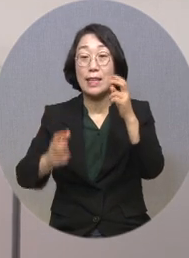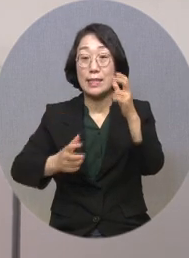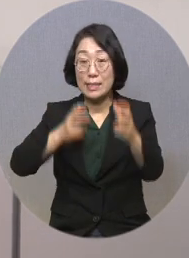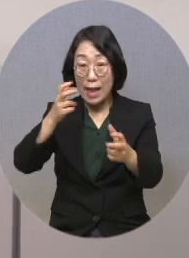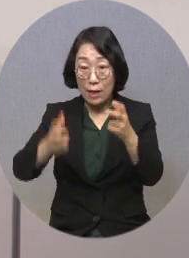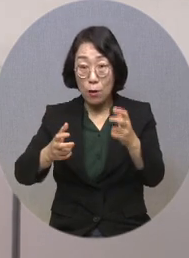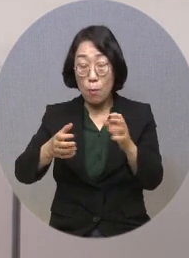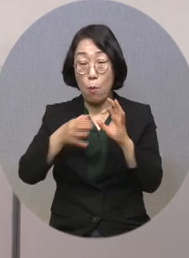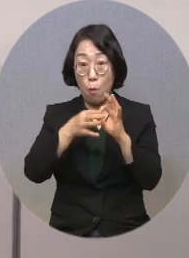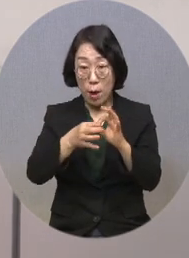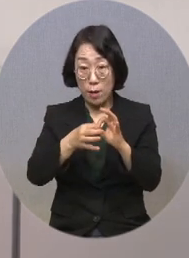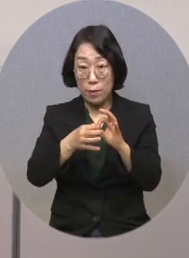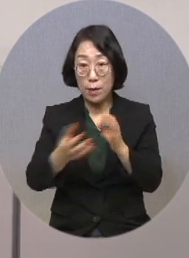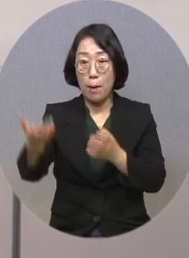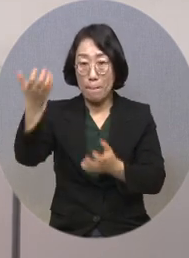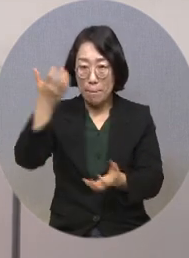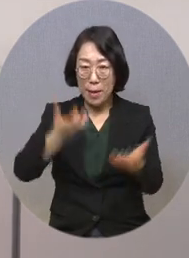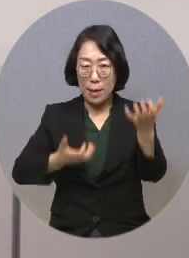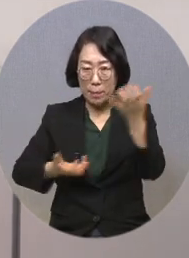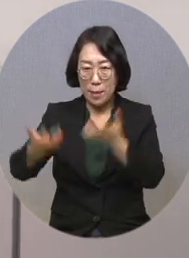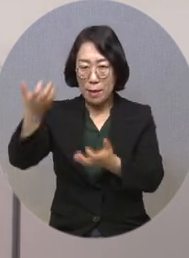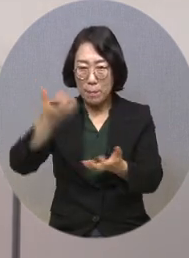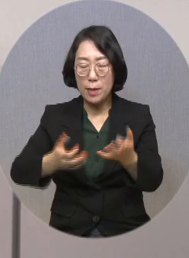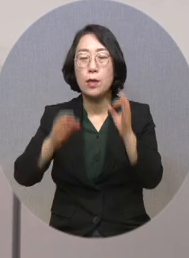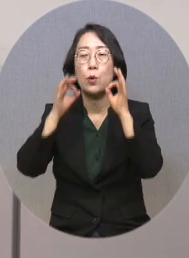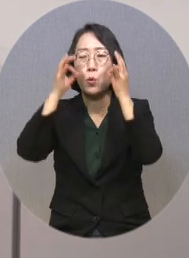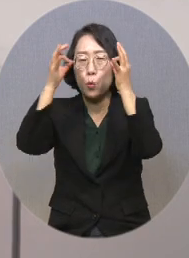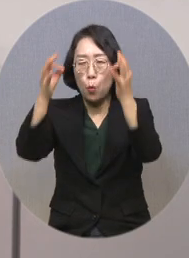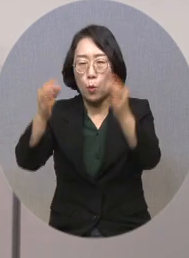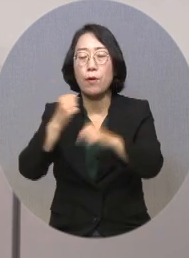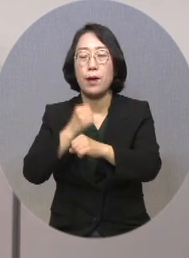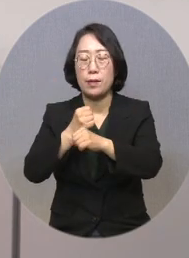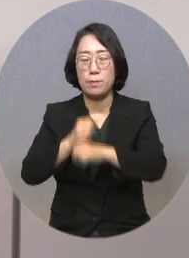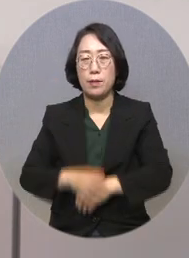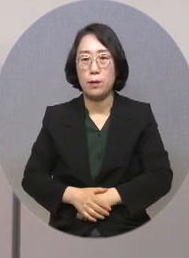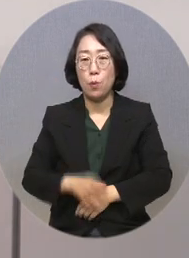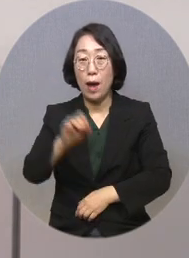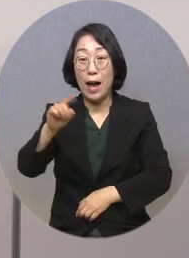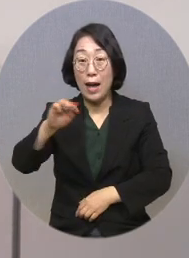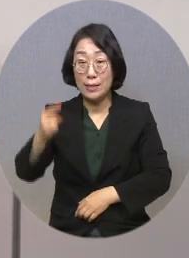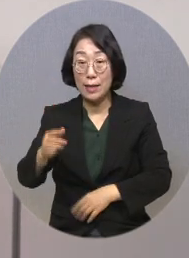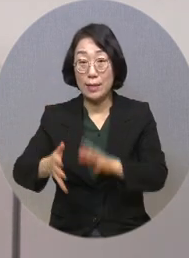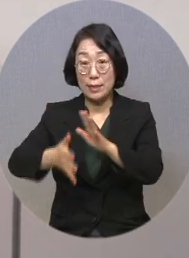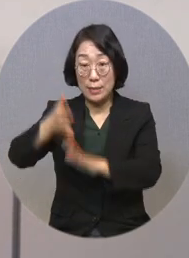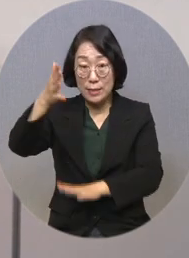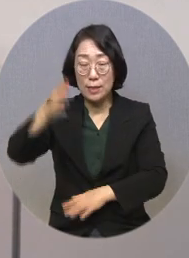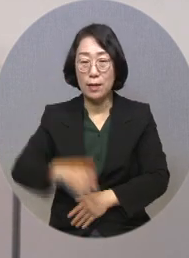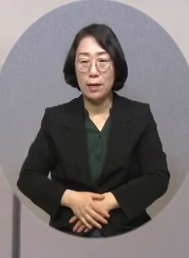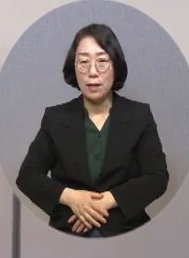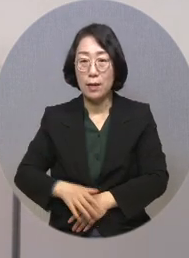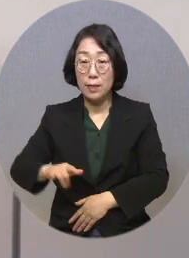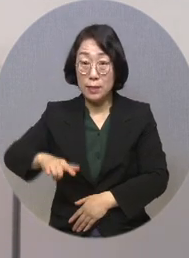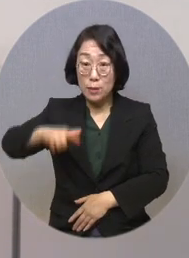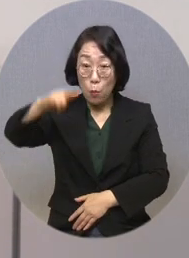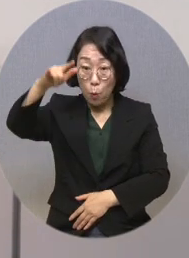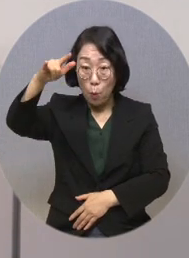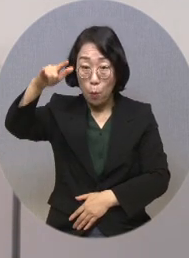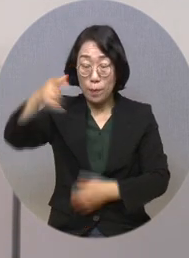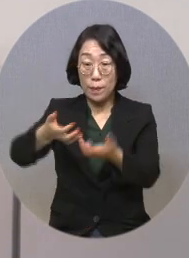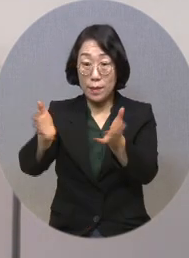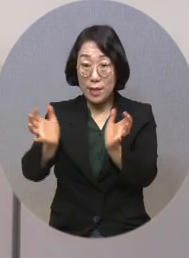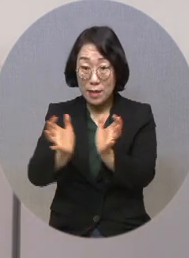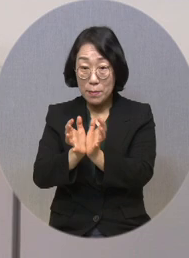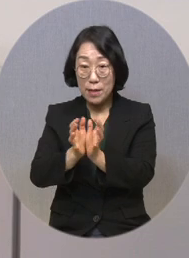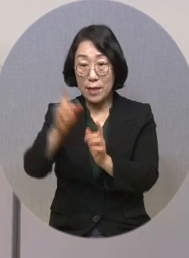적극 유치하도록 노력할 계획입니다. 또한 아산시에 이미 드론팀이 저의 제안으로 이명수